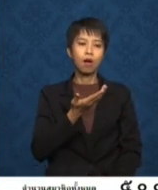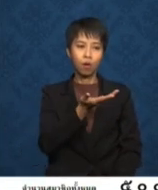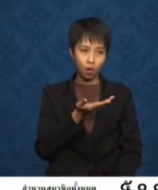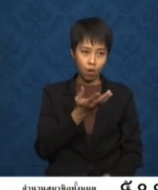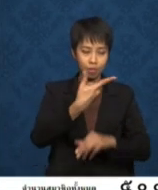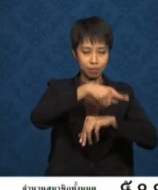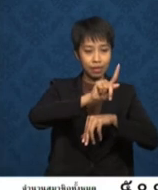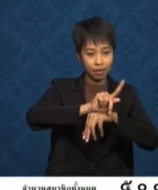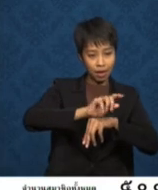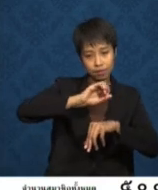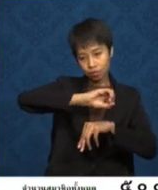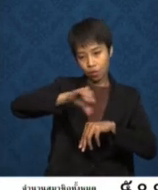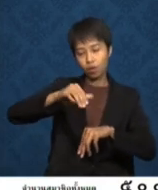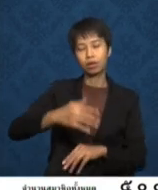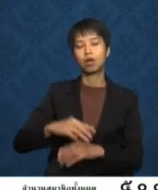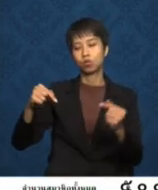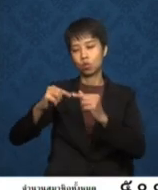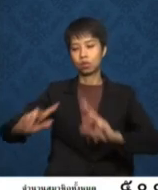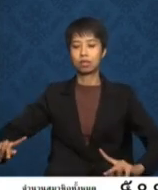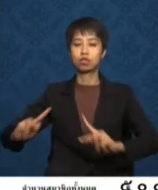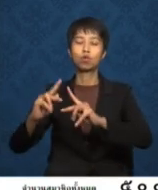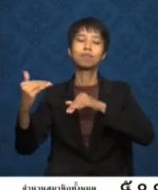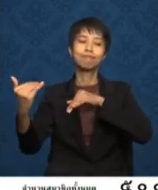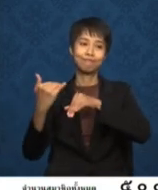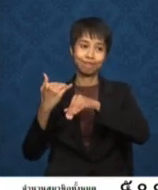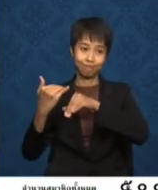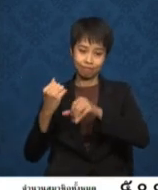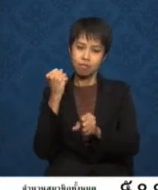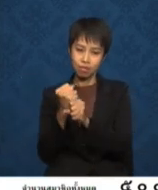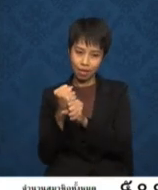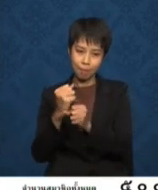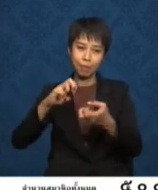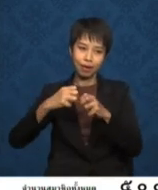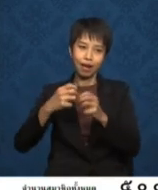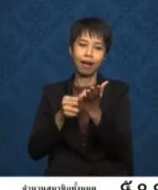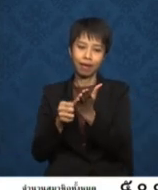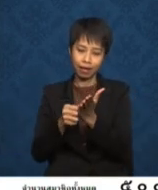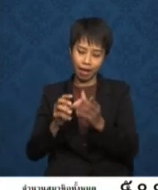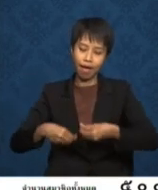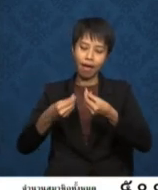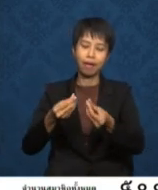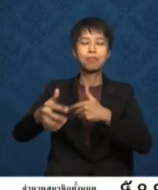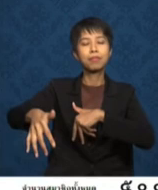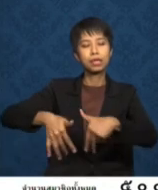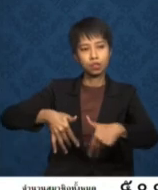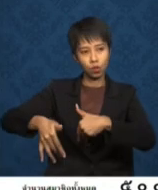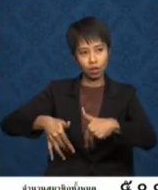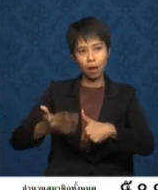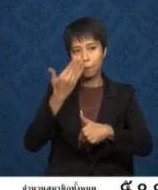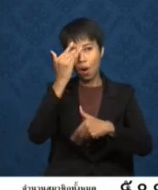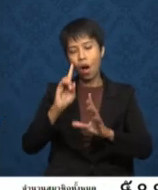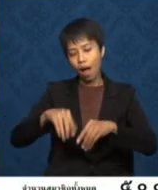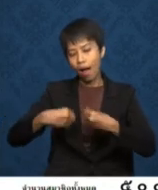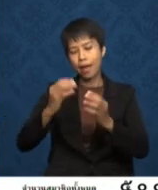สุ spreadsheet ครัไปถกระทวคzamนาคมเพื่อติดตามและแ้ขายปัหาดำเรื่องการเรองนให้กบพน้ประชาชนเพื่อความปอดภัยในศพท